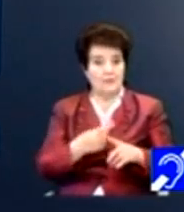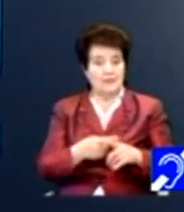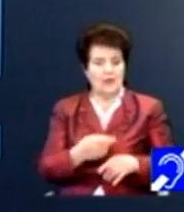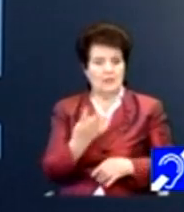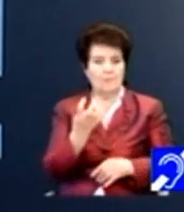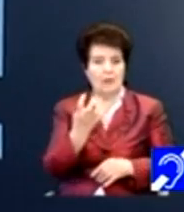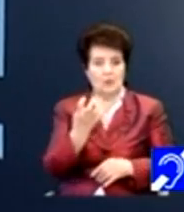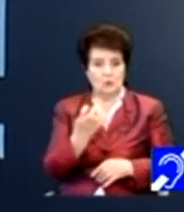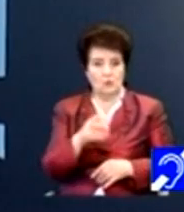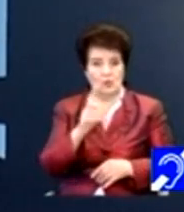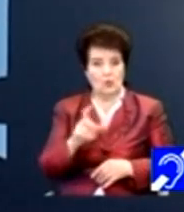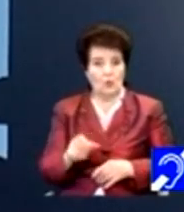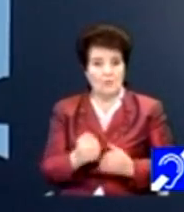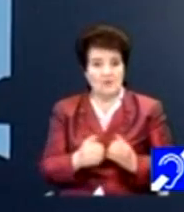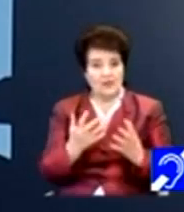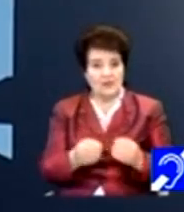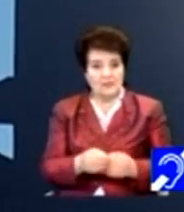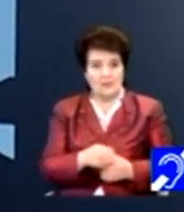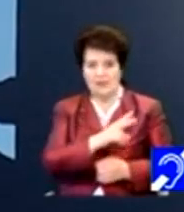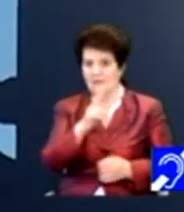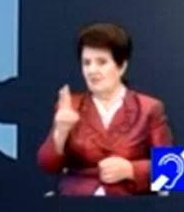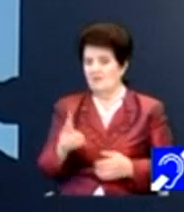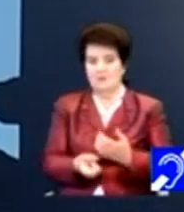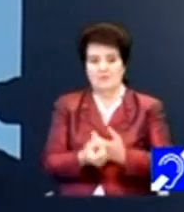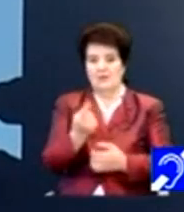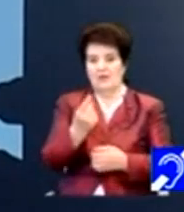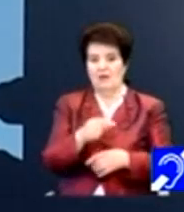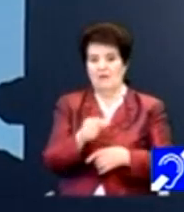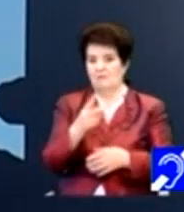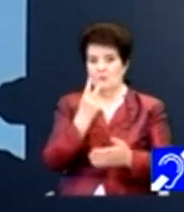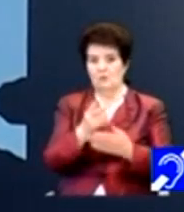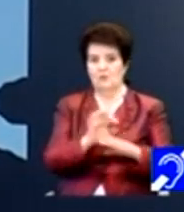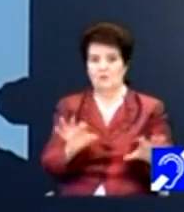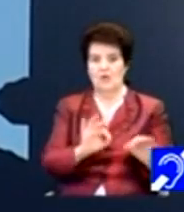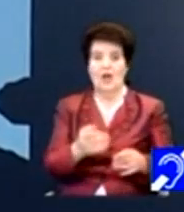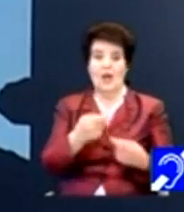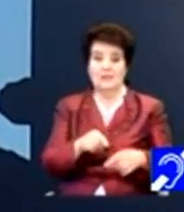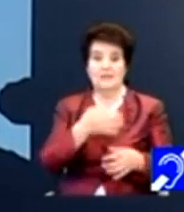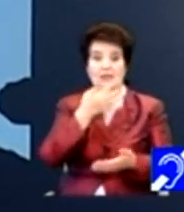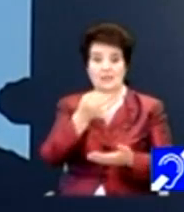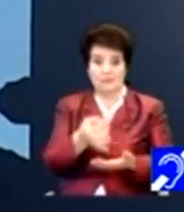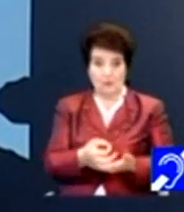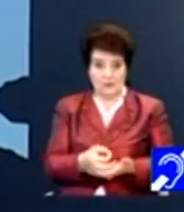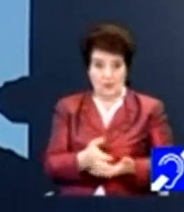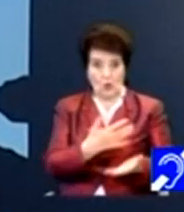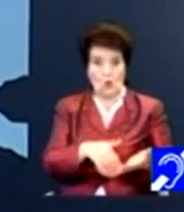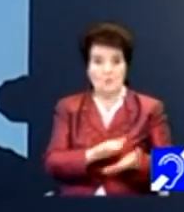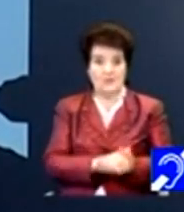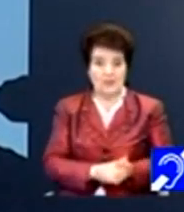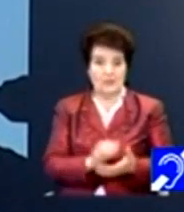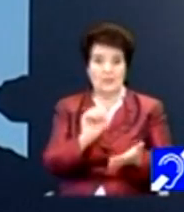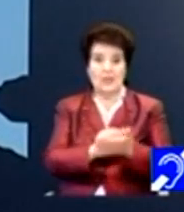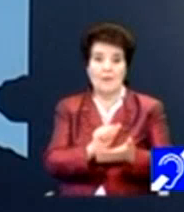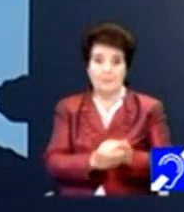câte 400 de oameni, nimeni nu-și mai face apariția la tribună. Iar această responsabilitate a fost pasată comunicatorilor de